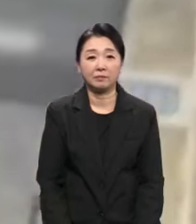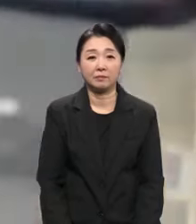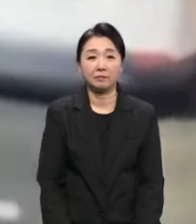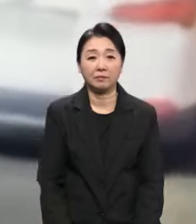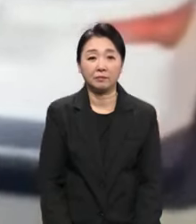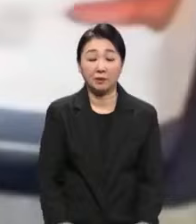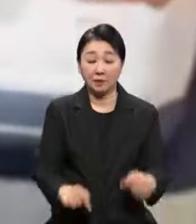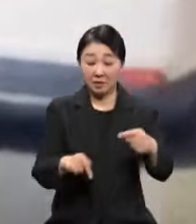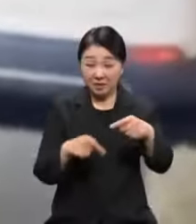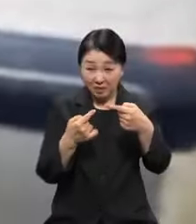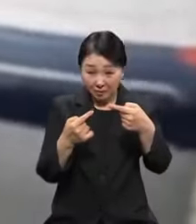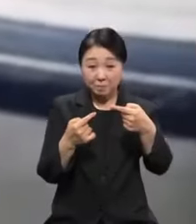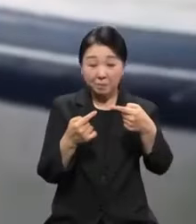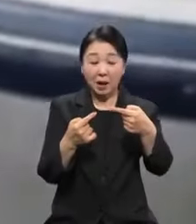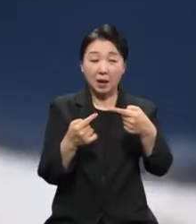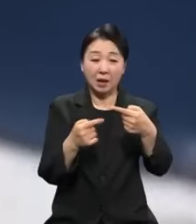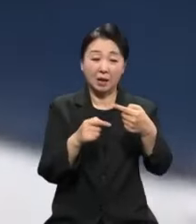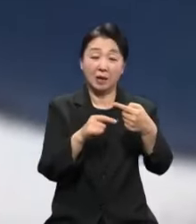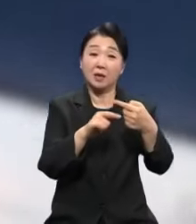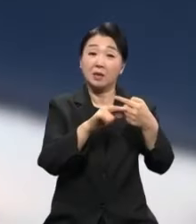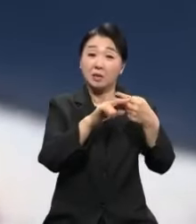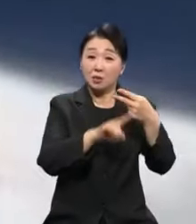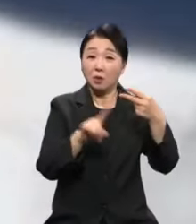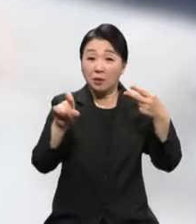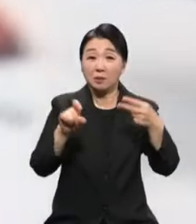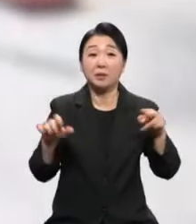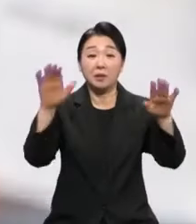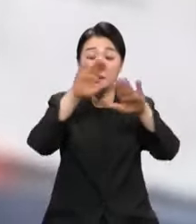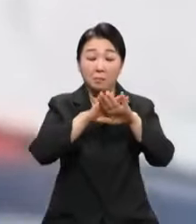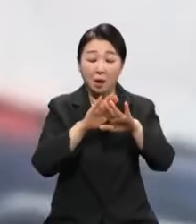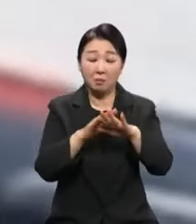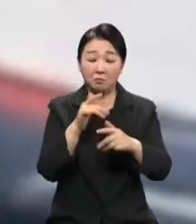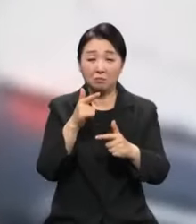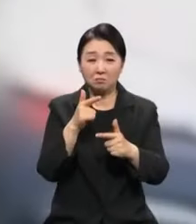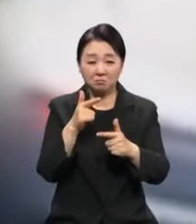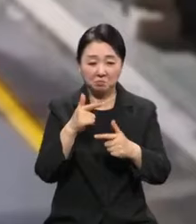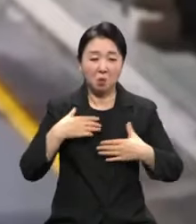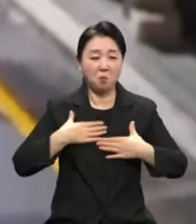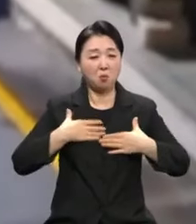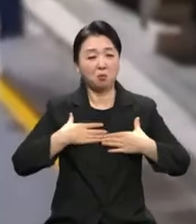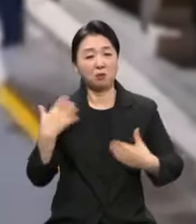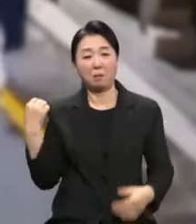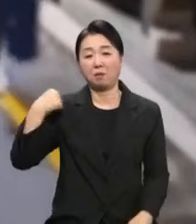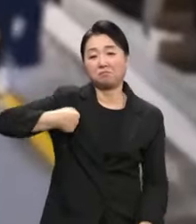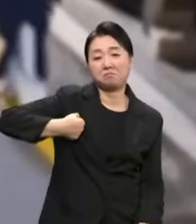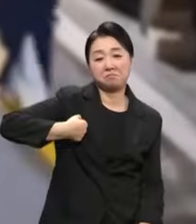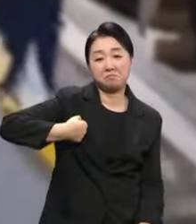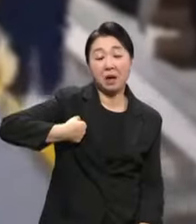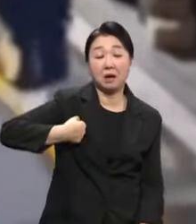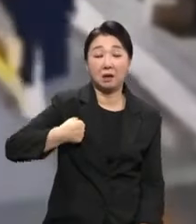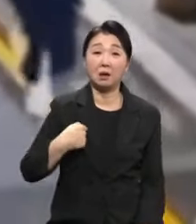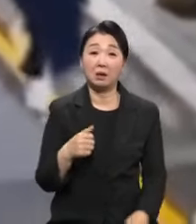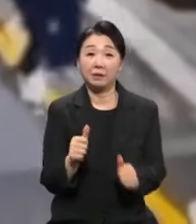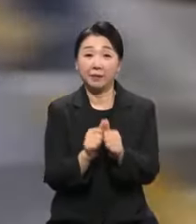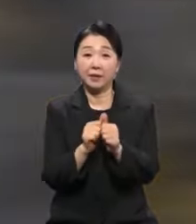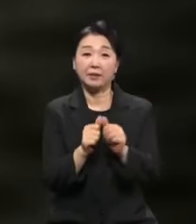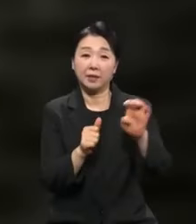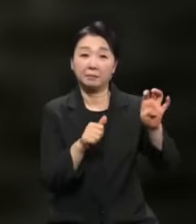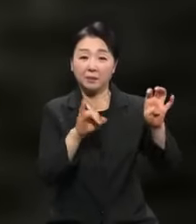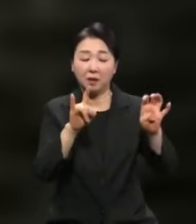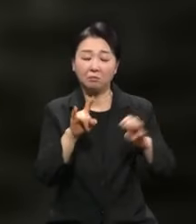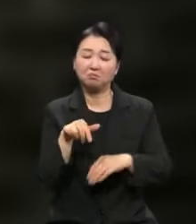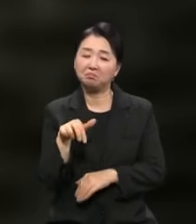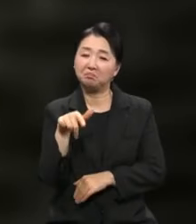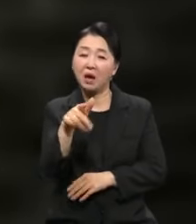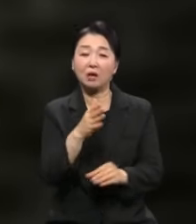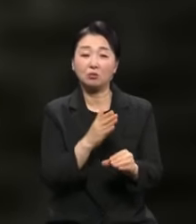설 연휴였던 지난 11일 밤, 목욕용 가방을 어깨에 둘러맨 40대 남성이 골목길을 걸어갑니다.